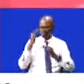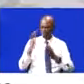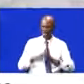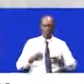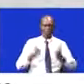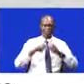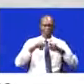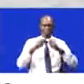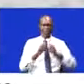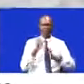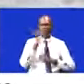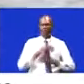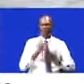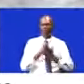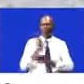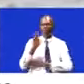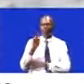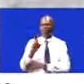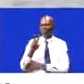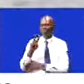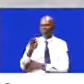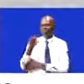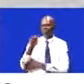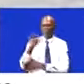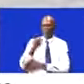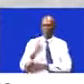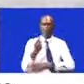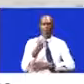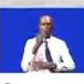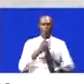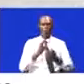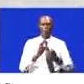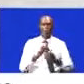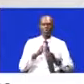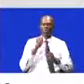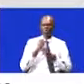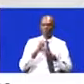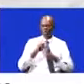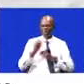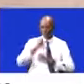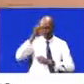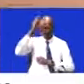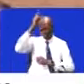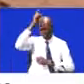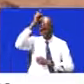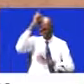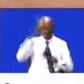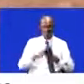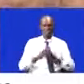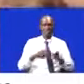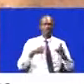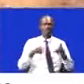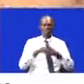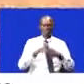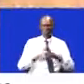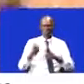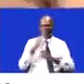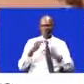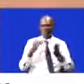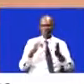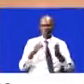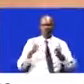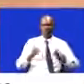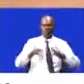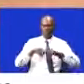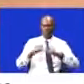tetetetetete. Kaluwore koda Calvin Sudeno ma bende osatiyo tich mar taxi higni buora, ne okethruok mar apaya ka bende ne olero kit midhiero ma osebedo